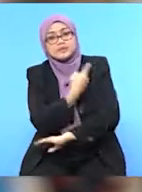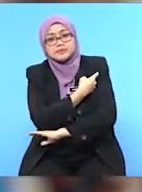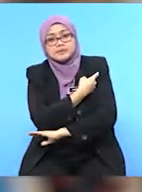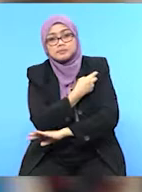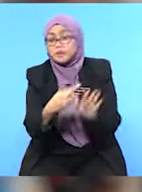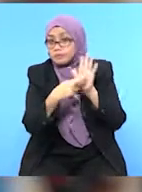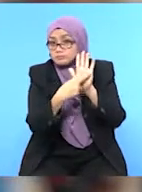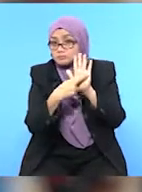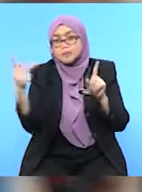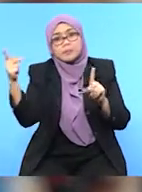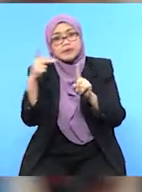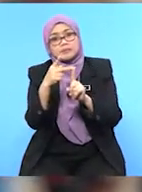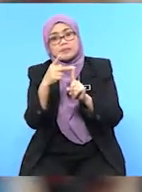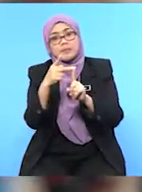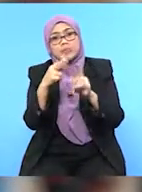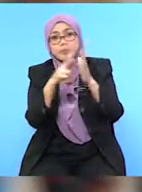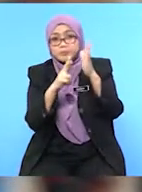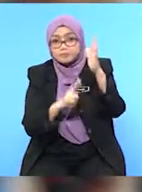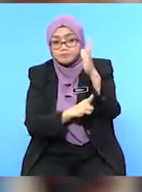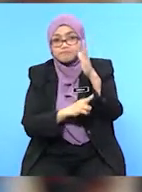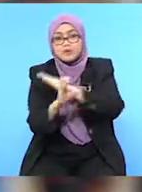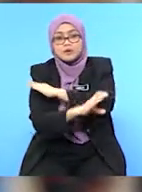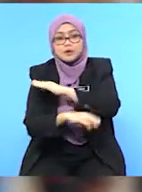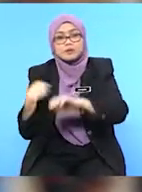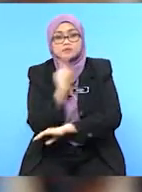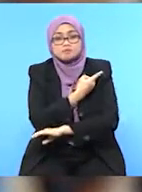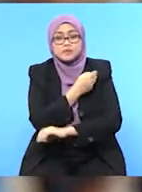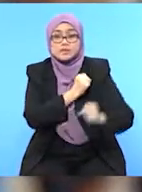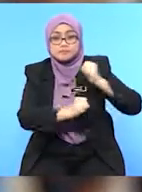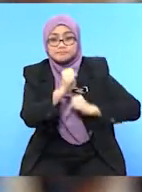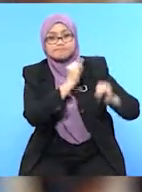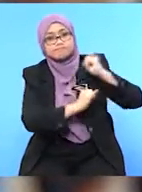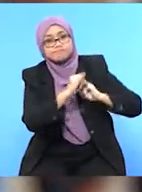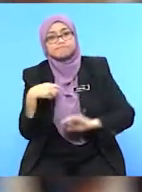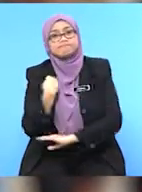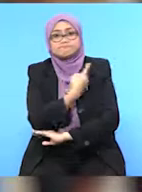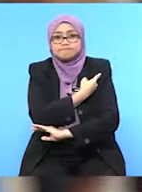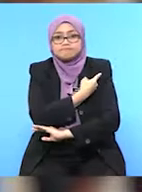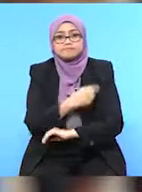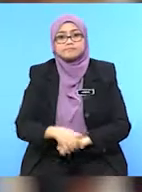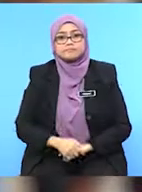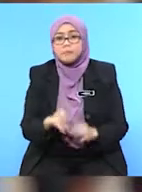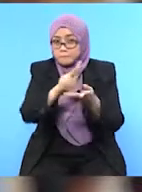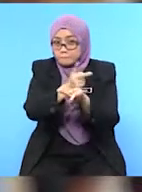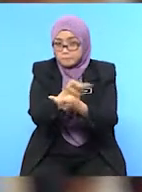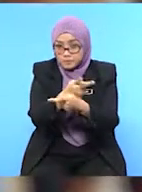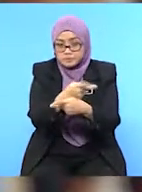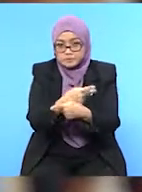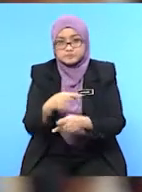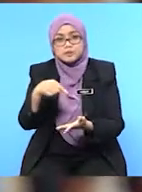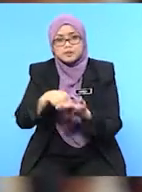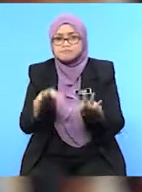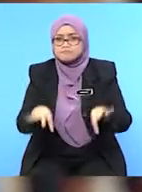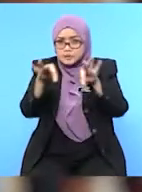merujuk kepada prinsip rukun digado yang kelima yaitu kesopanan dan kesusilaan key office ini amat penting